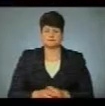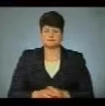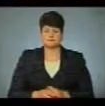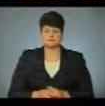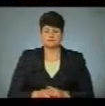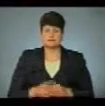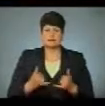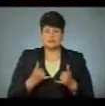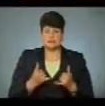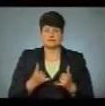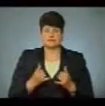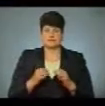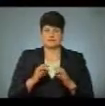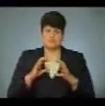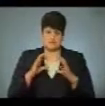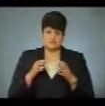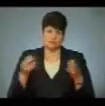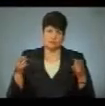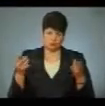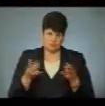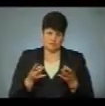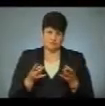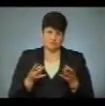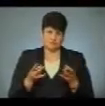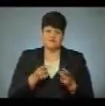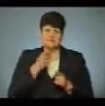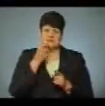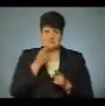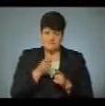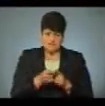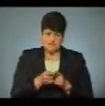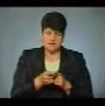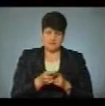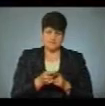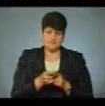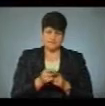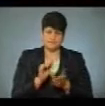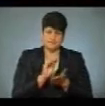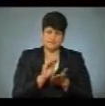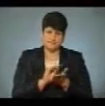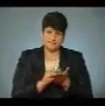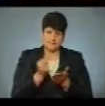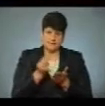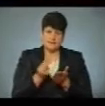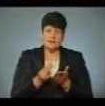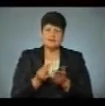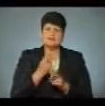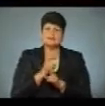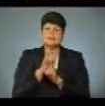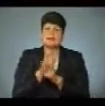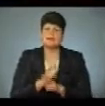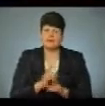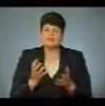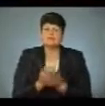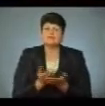Для звіту потрібно, щоб в звіті вказати які скелети були виявлені